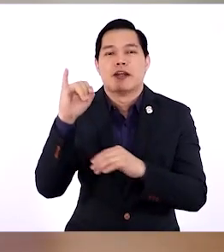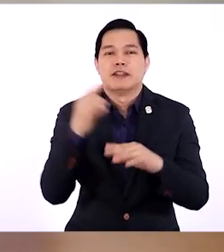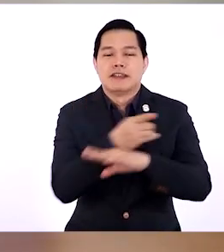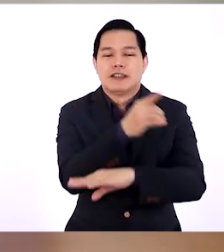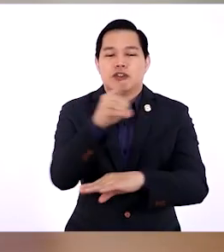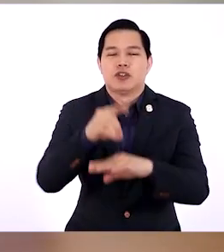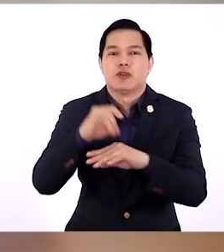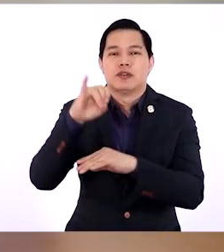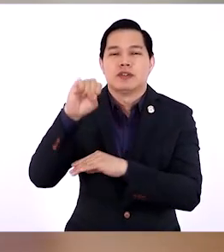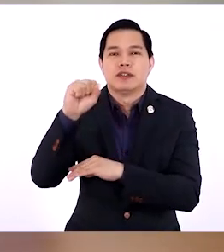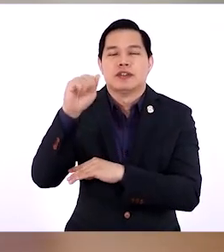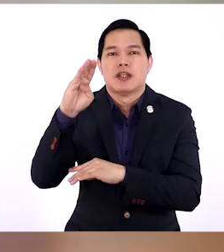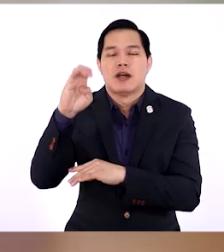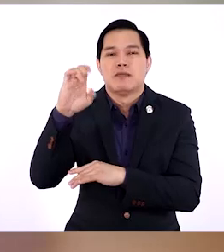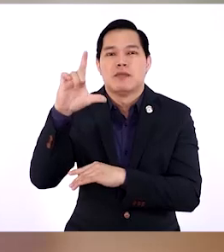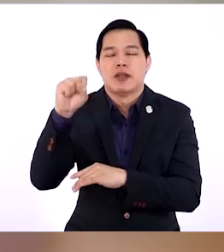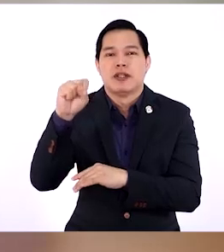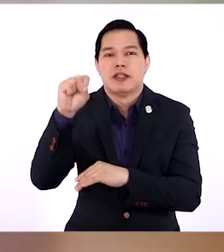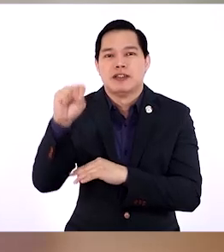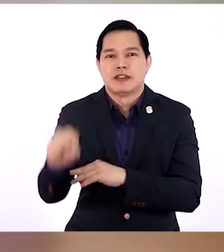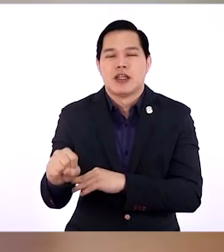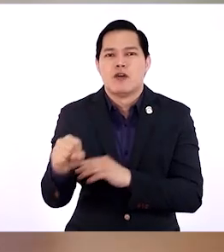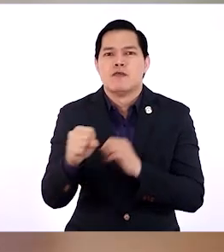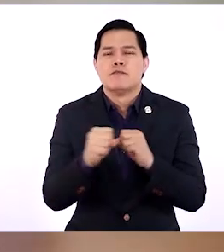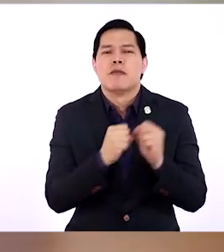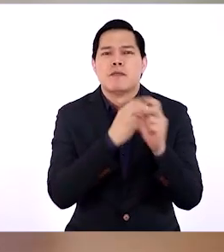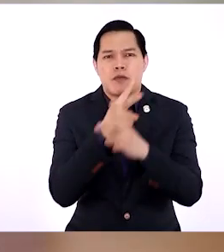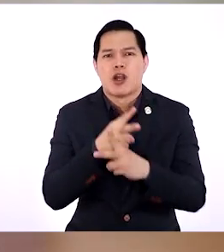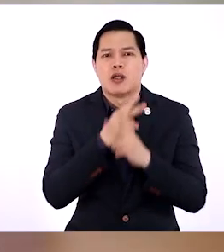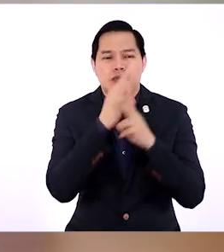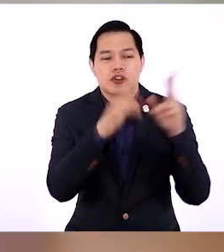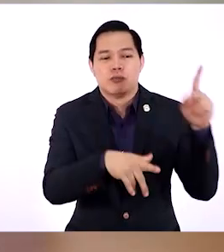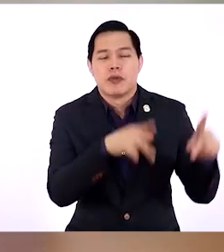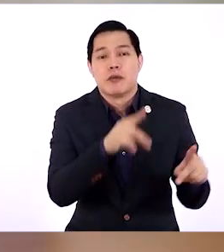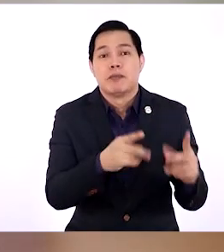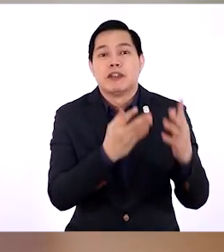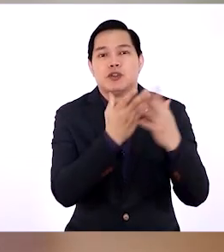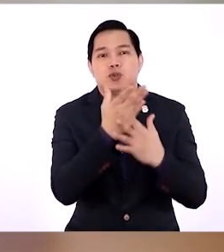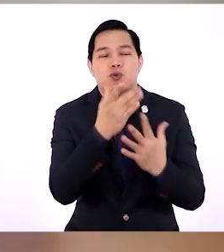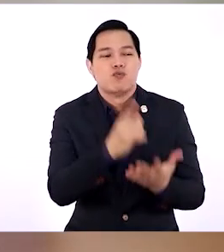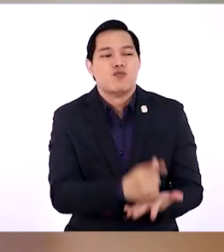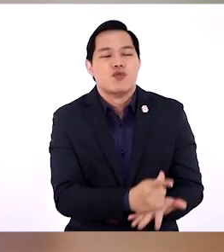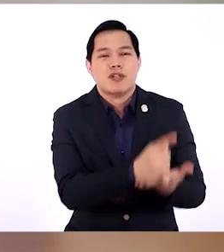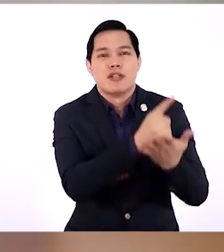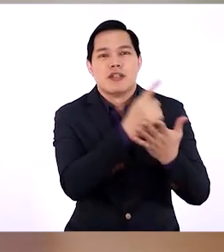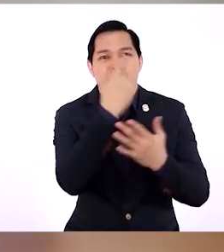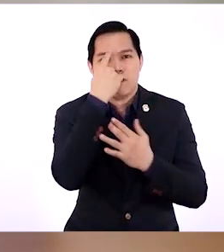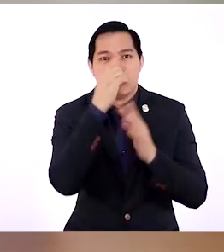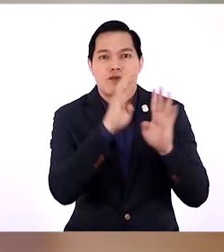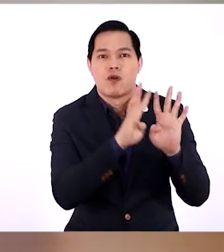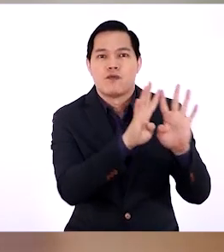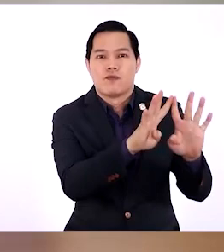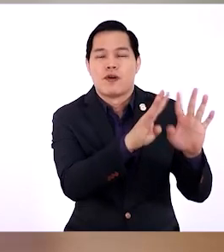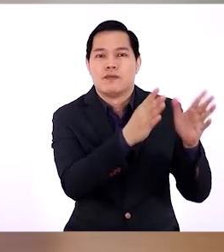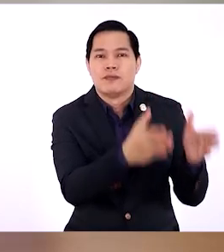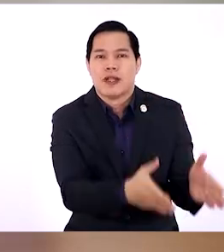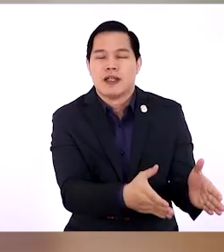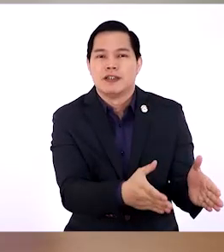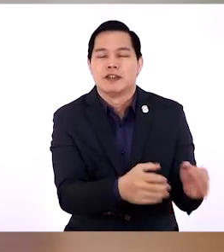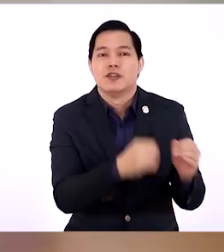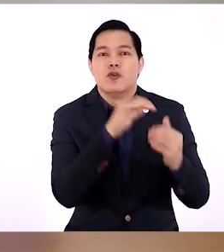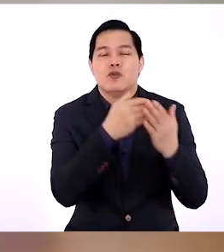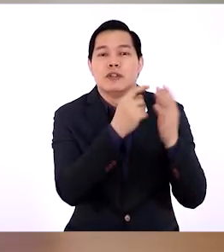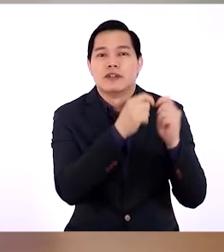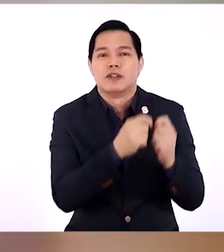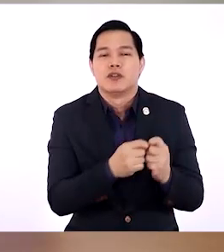ng Isabela South ang kanilang pagmamalasakit sa kapwa sa pamamagitan ng lingap sa mga frontliners. Ang kabuong